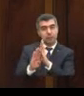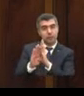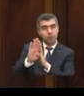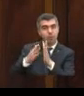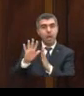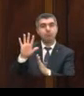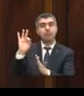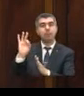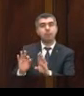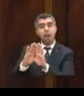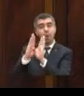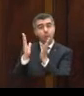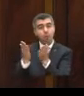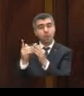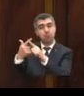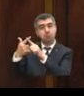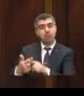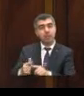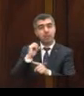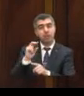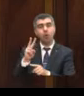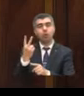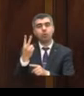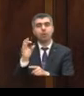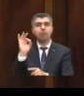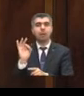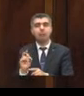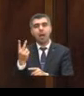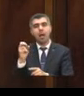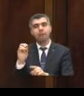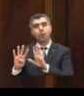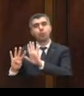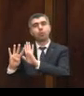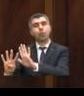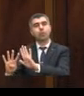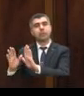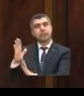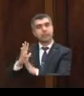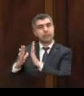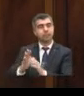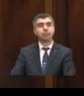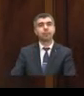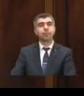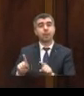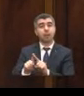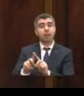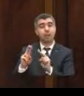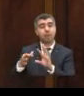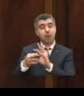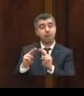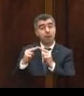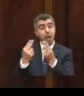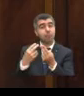الناتج الداخلي الخام مقارنة بجوج في المئة سنة 2009، كما يرشح استمرارية الأزمة